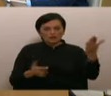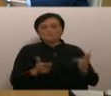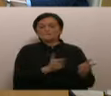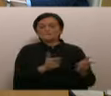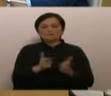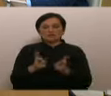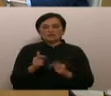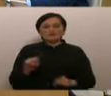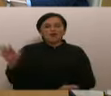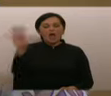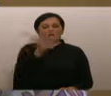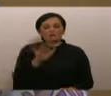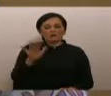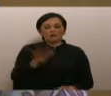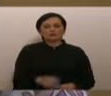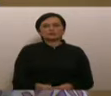ევროპა.